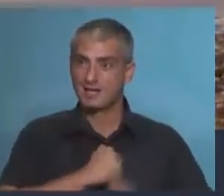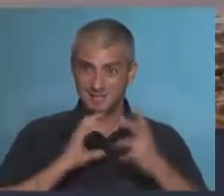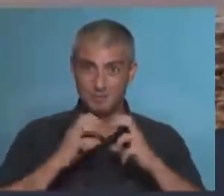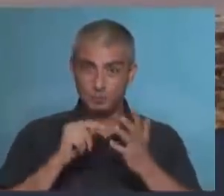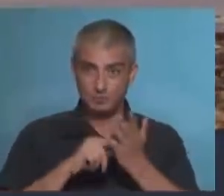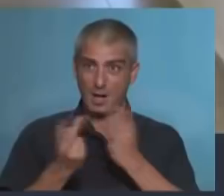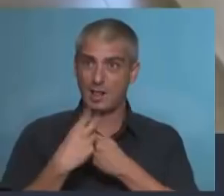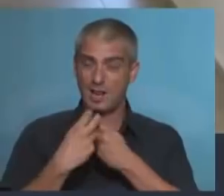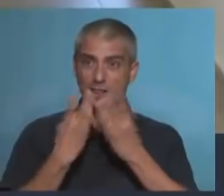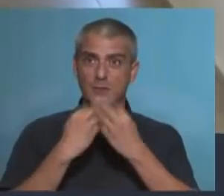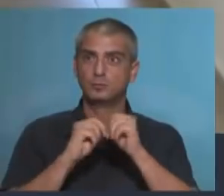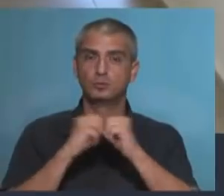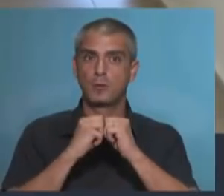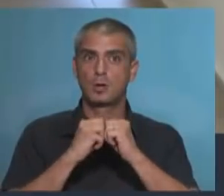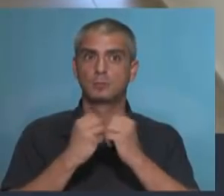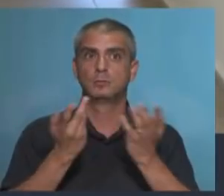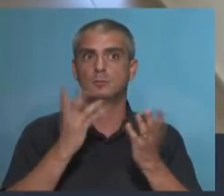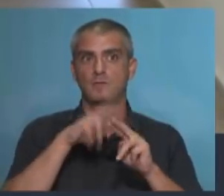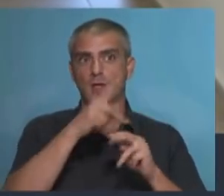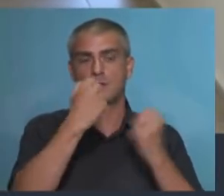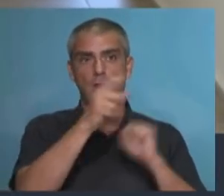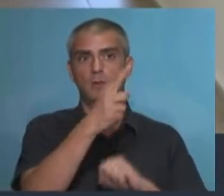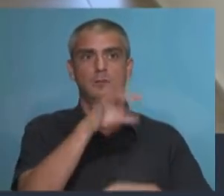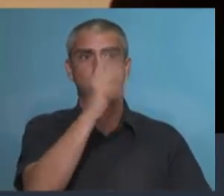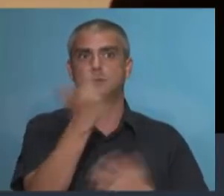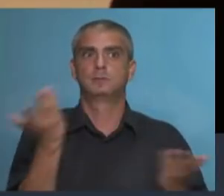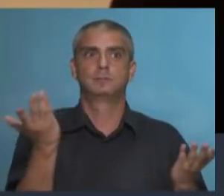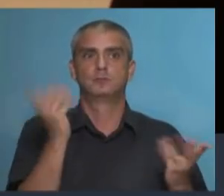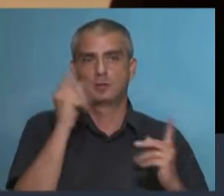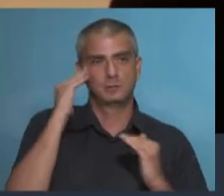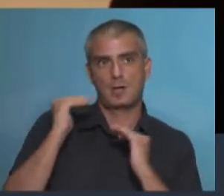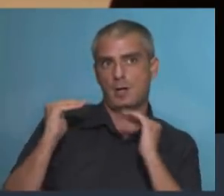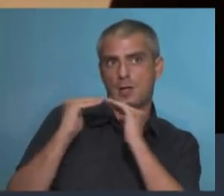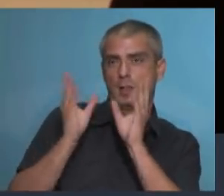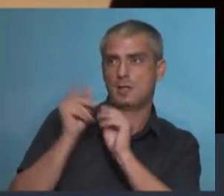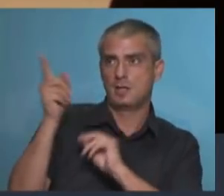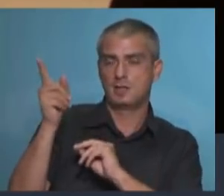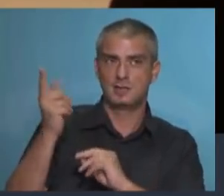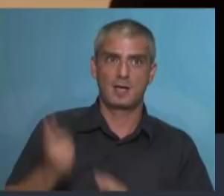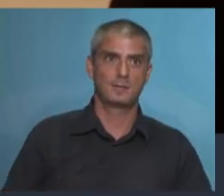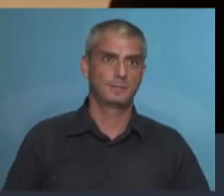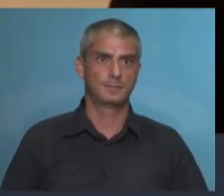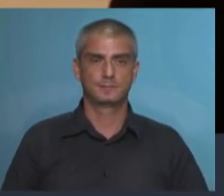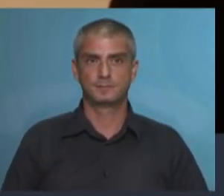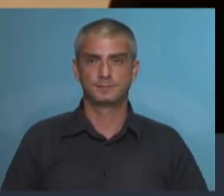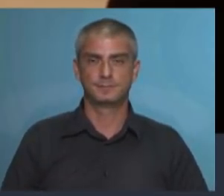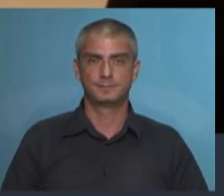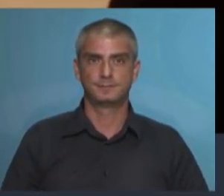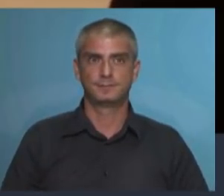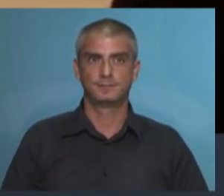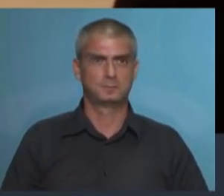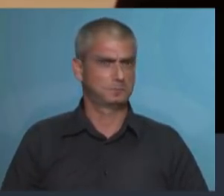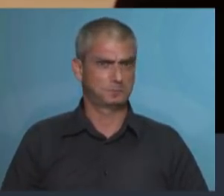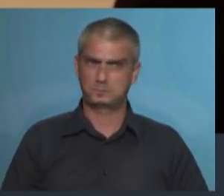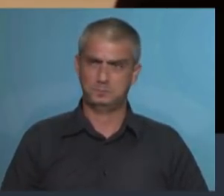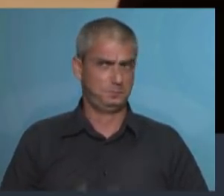אותם משפחות, ואז את החילונית תמצאי את עצמך במצב שאת תהיה חייבת ליישר קו איתם. אני לא